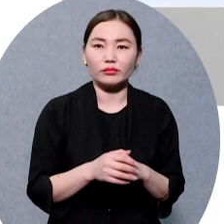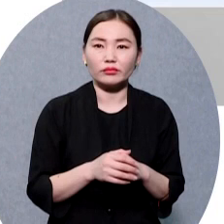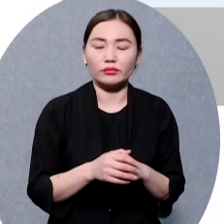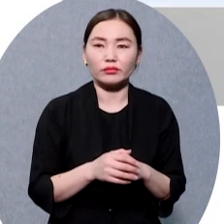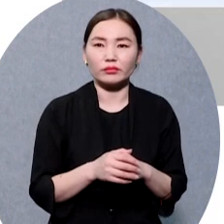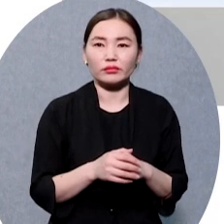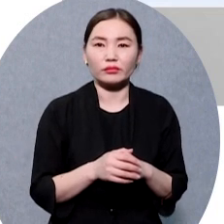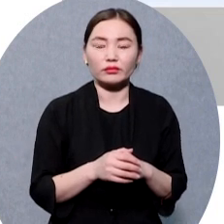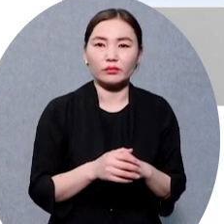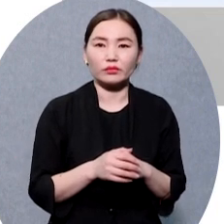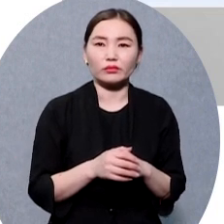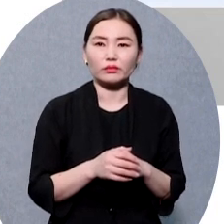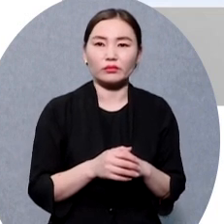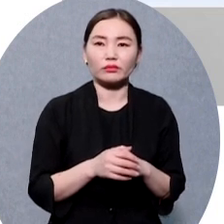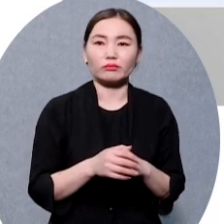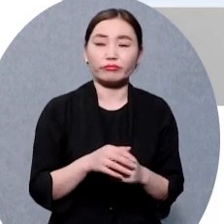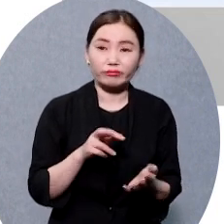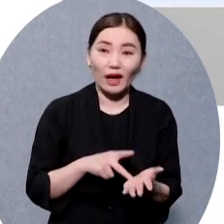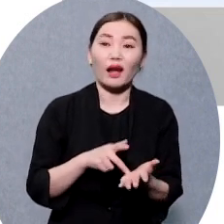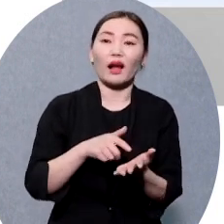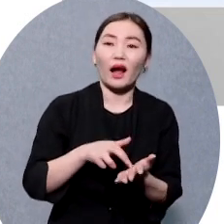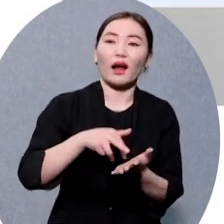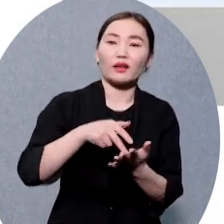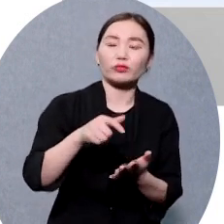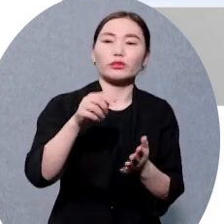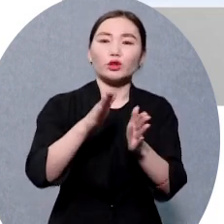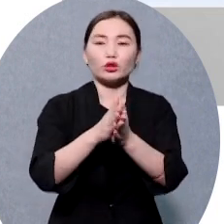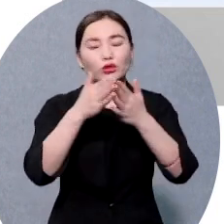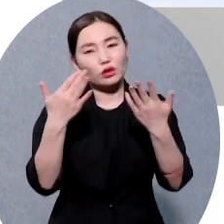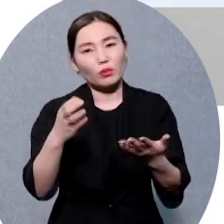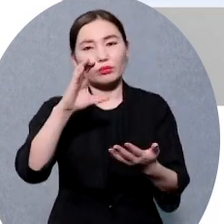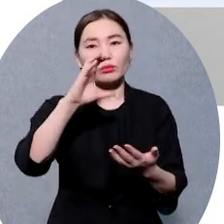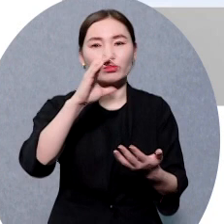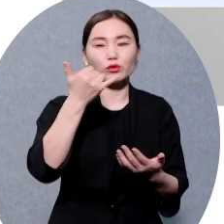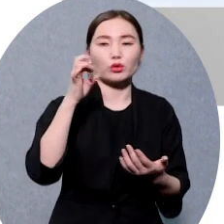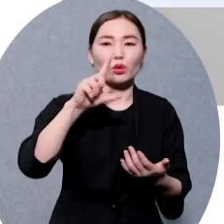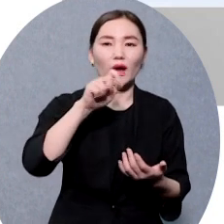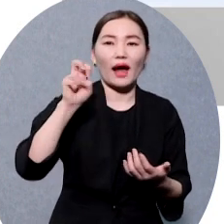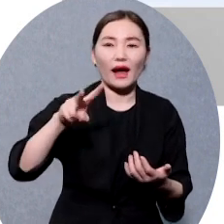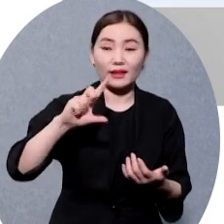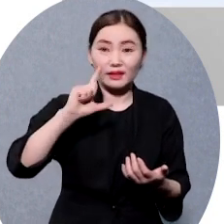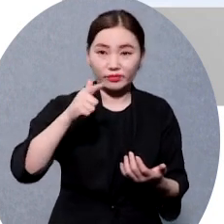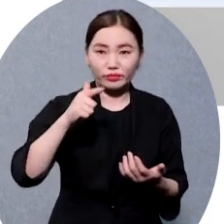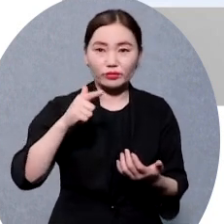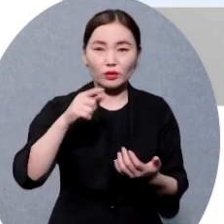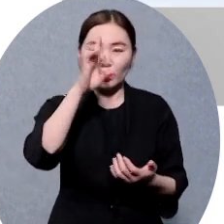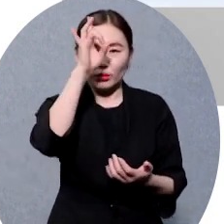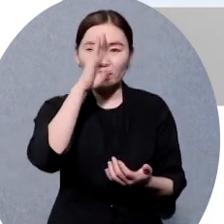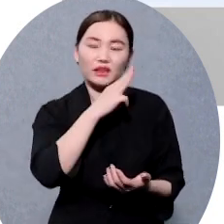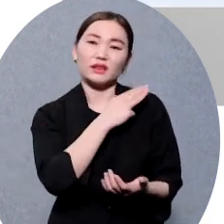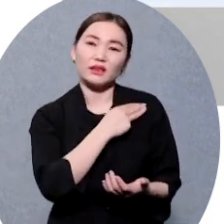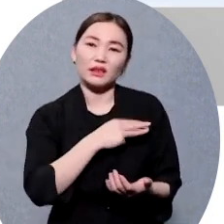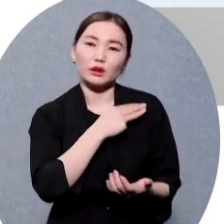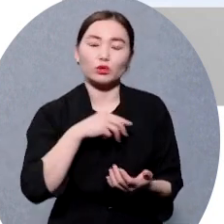лам ховргууд одоо явган одоо тэр бадарчилж явж болвол их номын одоо сургаалаа бол түгэн дэлгэрүүлдэг